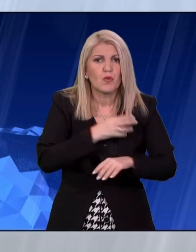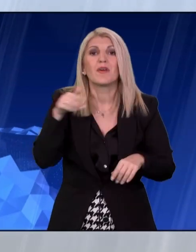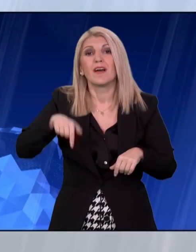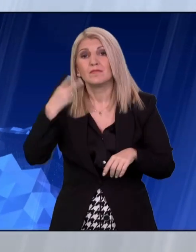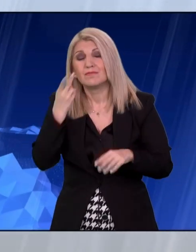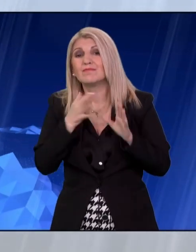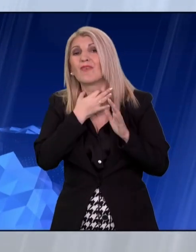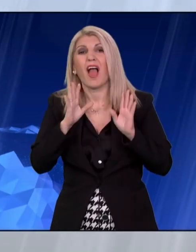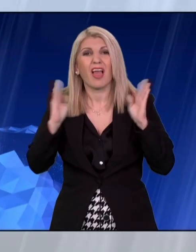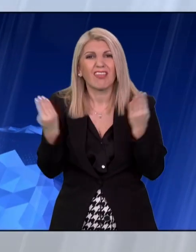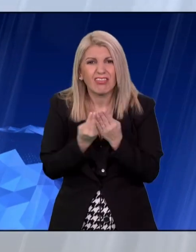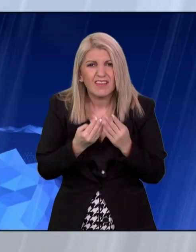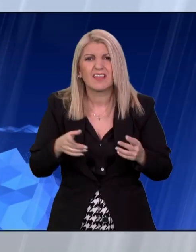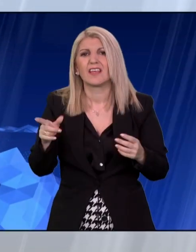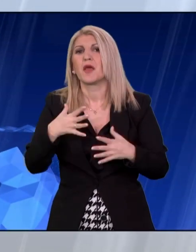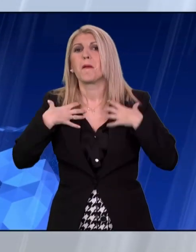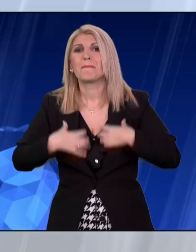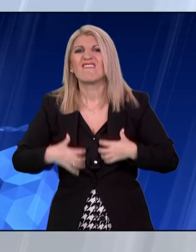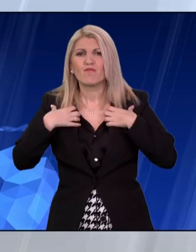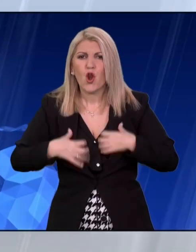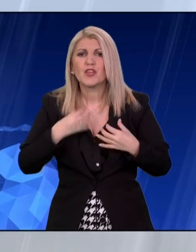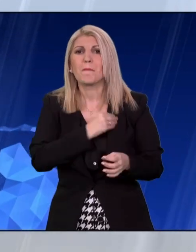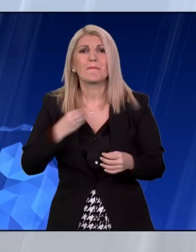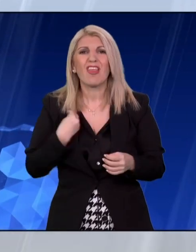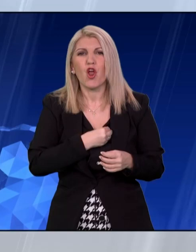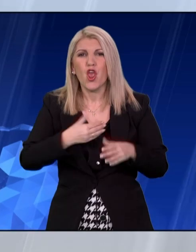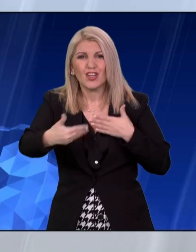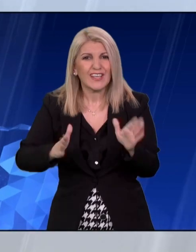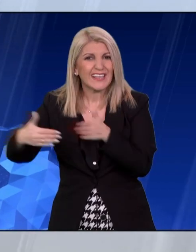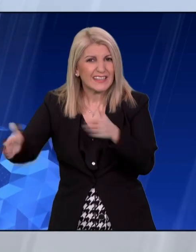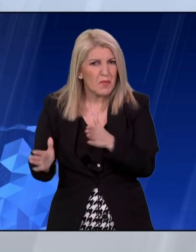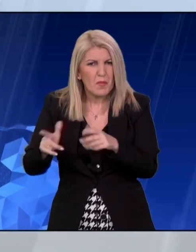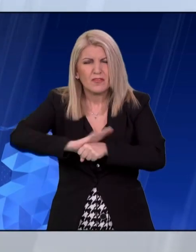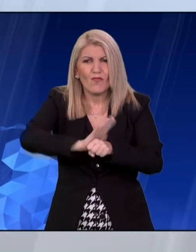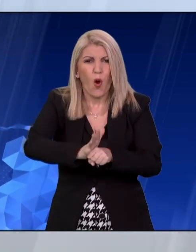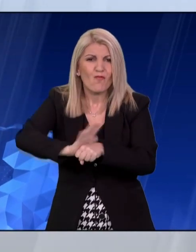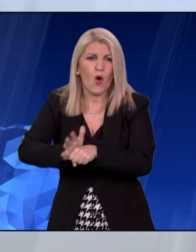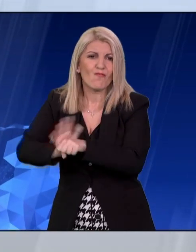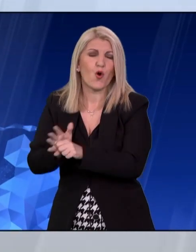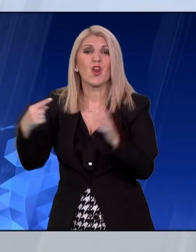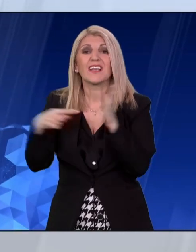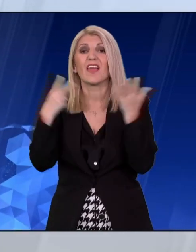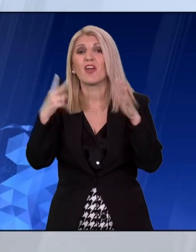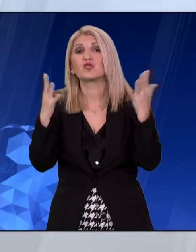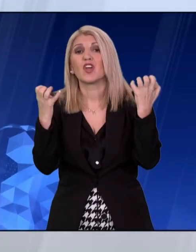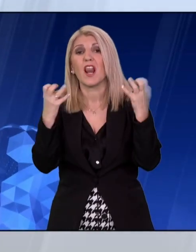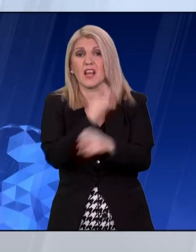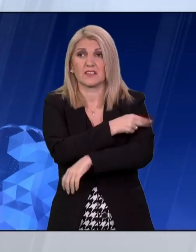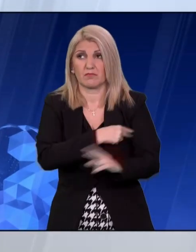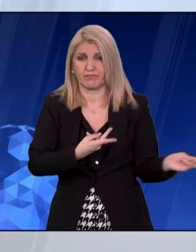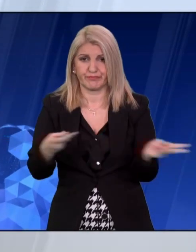κλινικές να γεμίζουν ο 390 ασθενείς νοσηλεύονται σε απλές κλίνες και 260 σε μονάδες εκ των οποίων οι 68